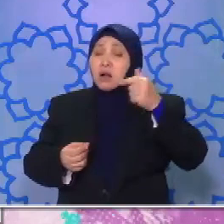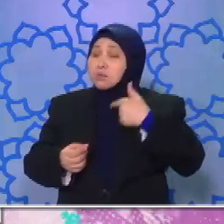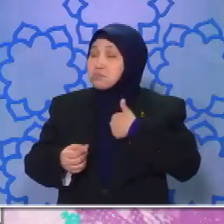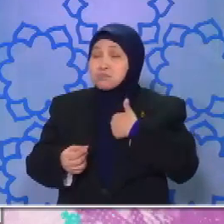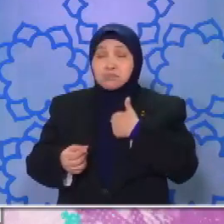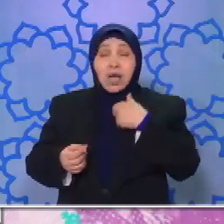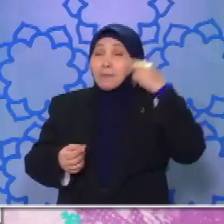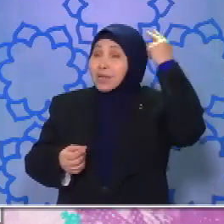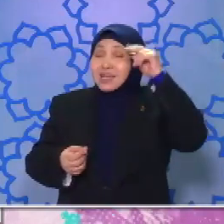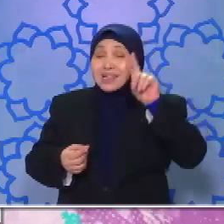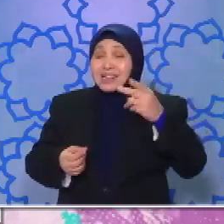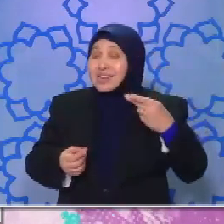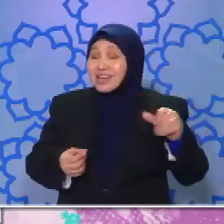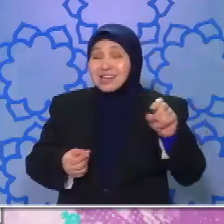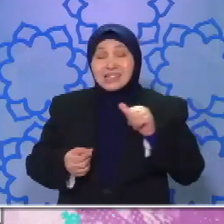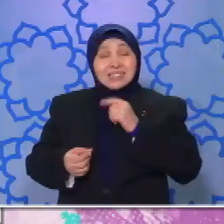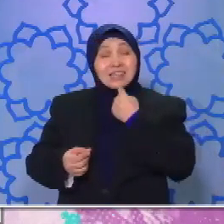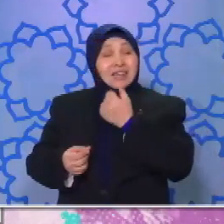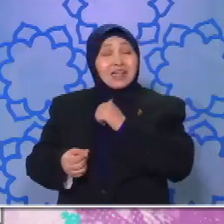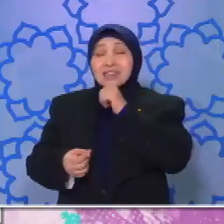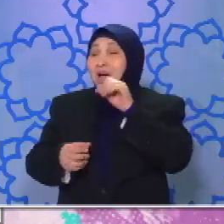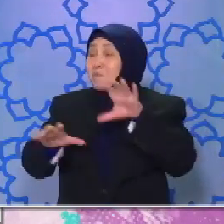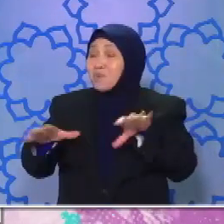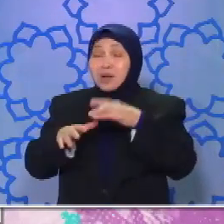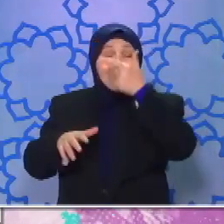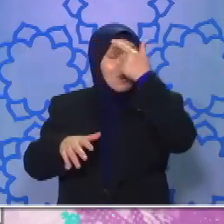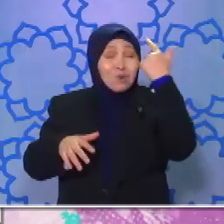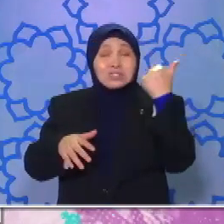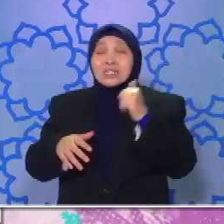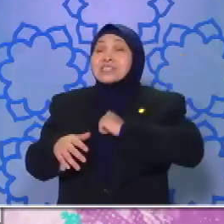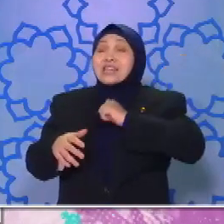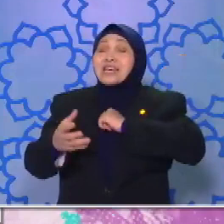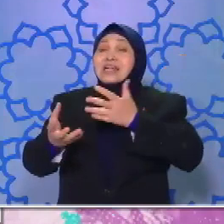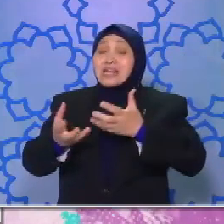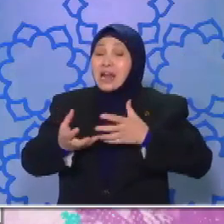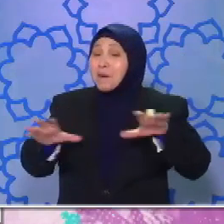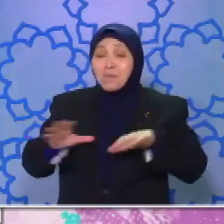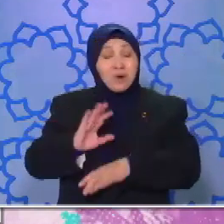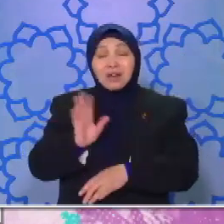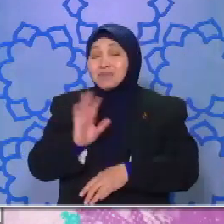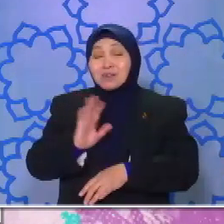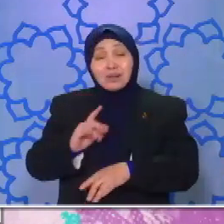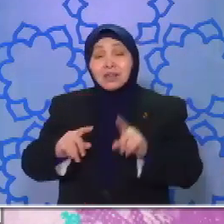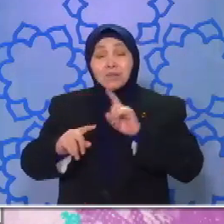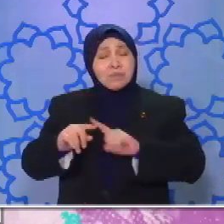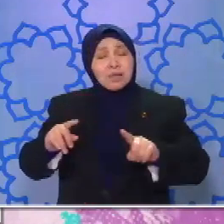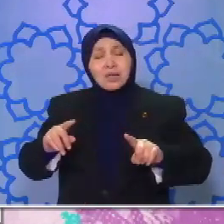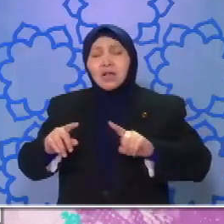من ربك وما فعلته عن أمري